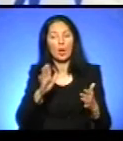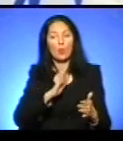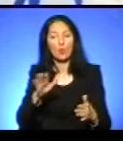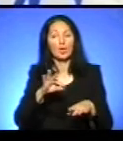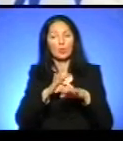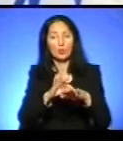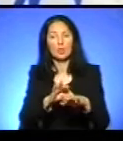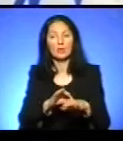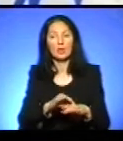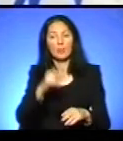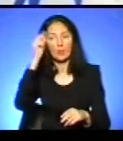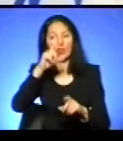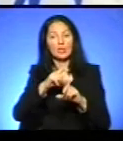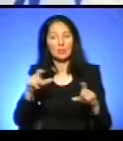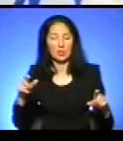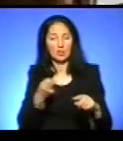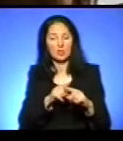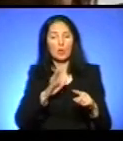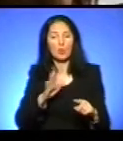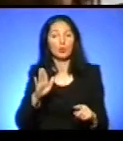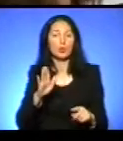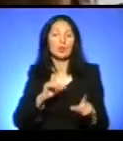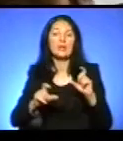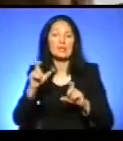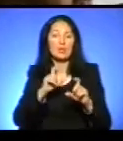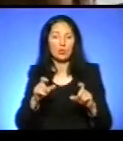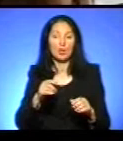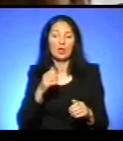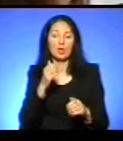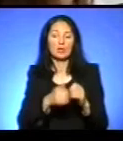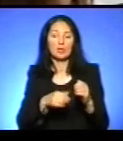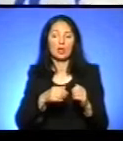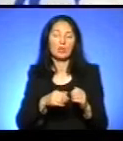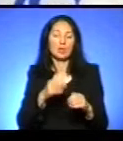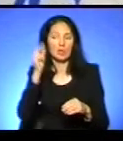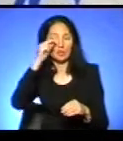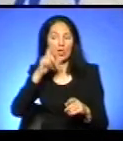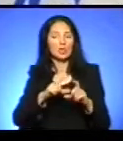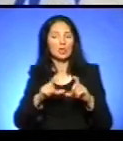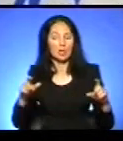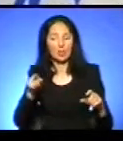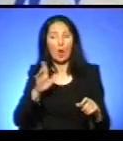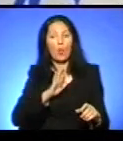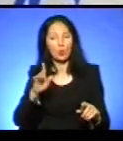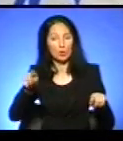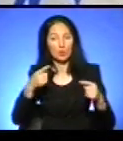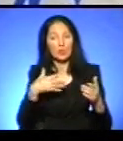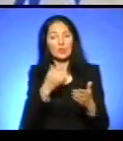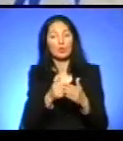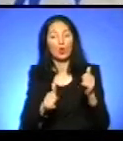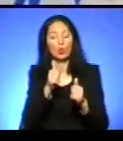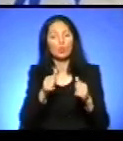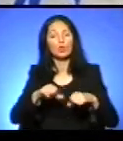проходити по навчальних закладах, це будуть вузи і середні навчальні заклади. Там будуть створені свої конкурсні